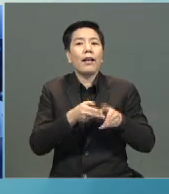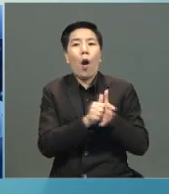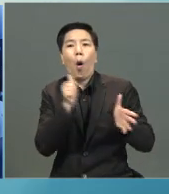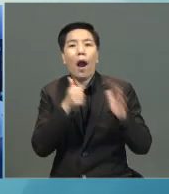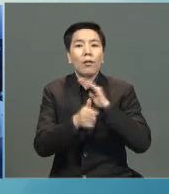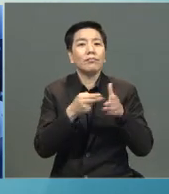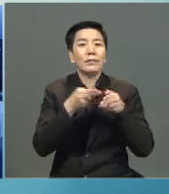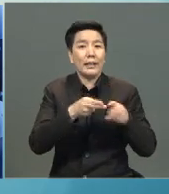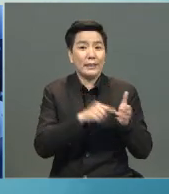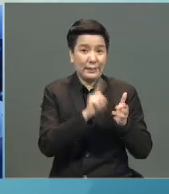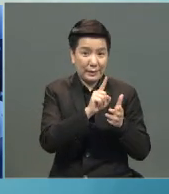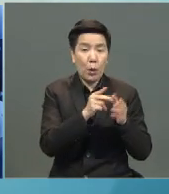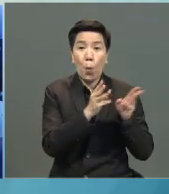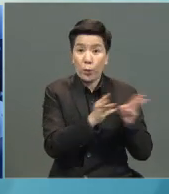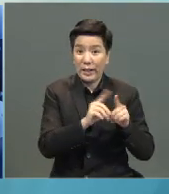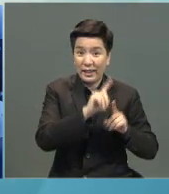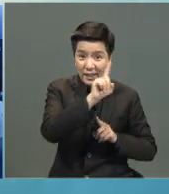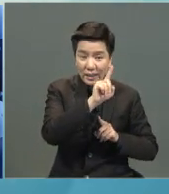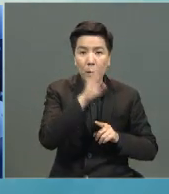ดีหรือยังนะครับอันนี้ก็แก้ปัญหาตรงนี้ไปนะครับวิธีที่2